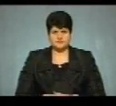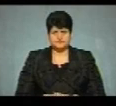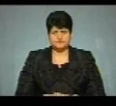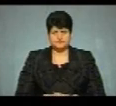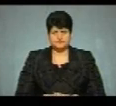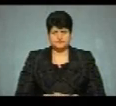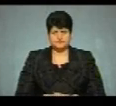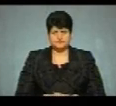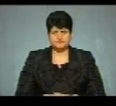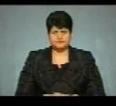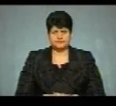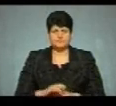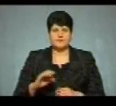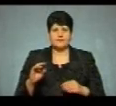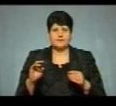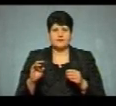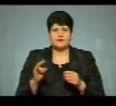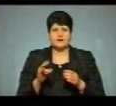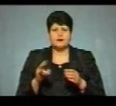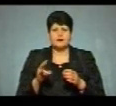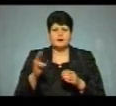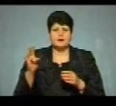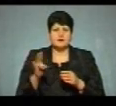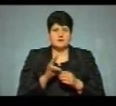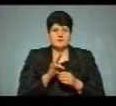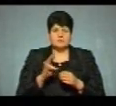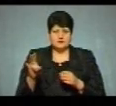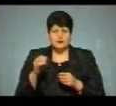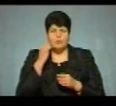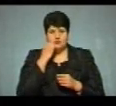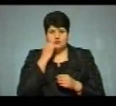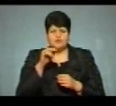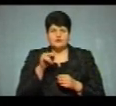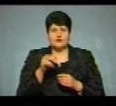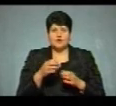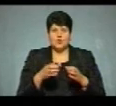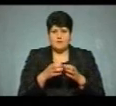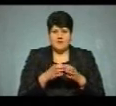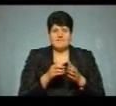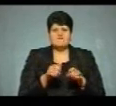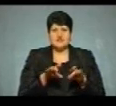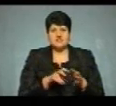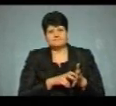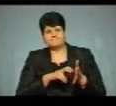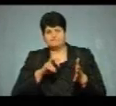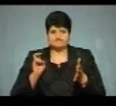Парафія московської громади вирішила вийти з-під юрисдикції московської громади